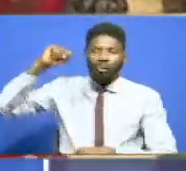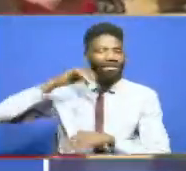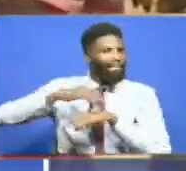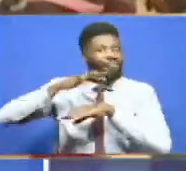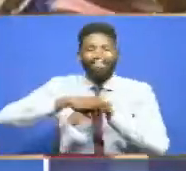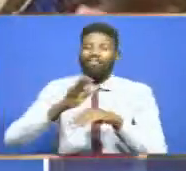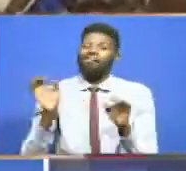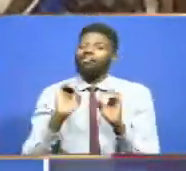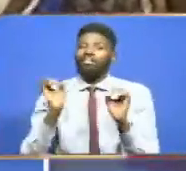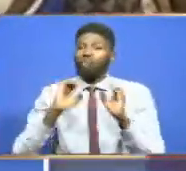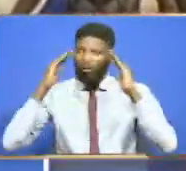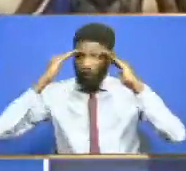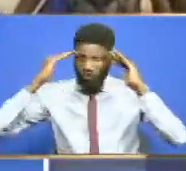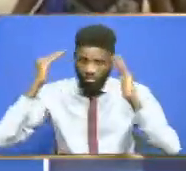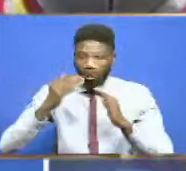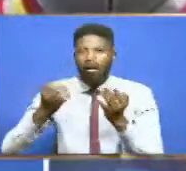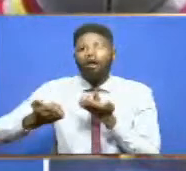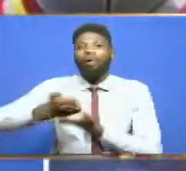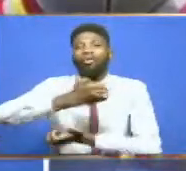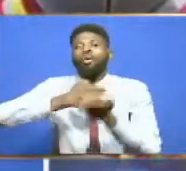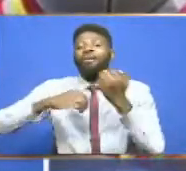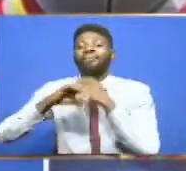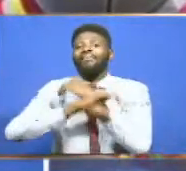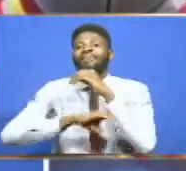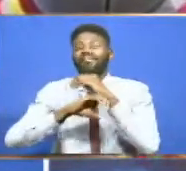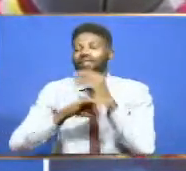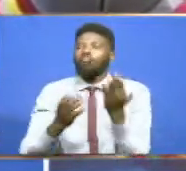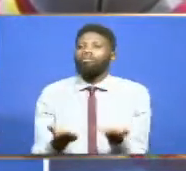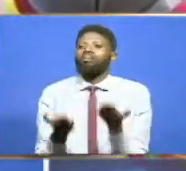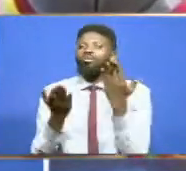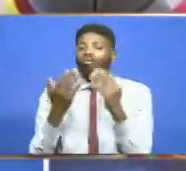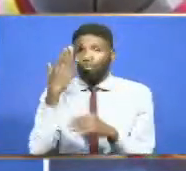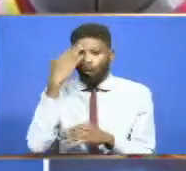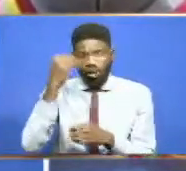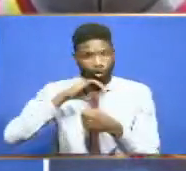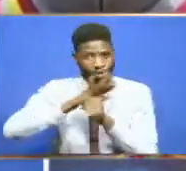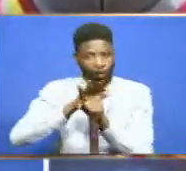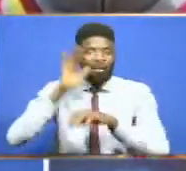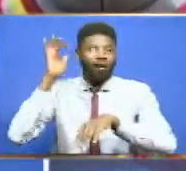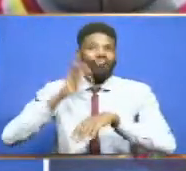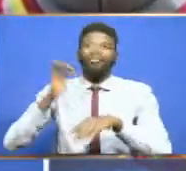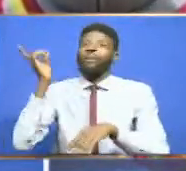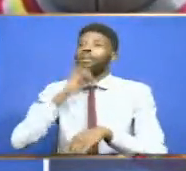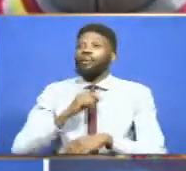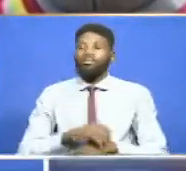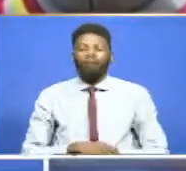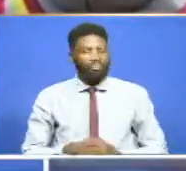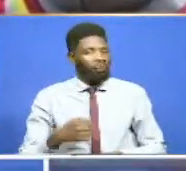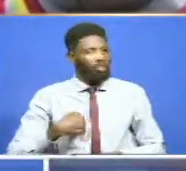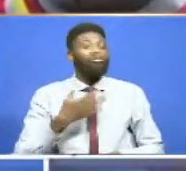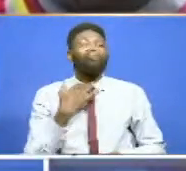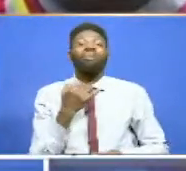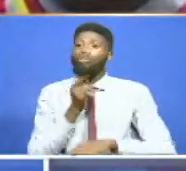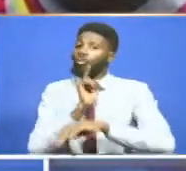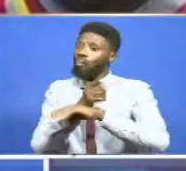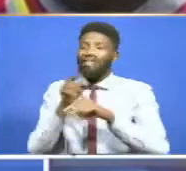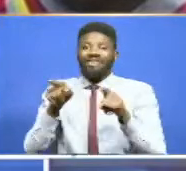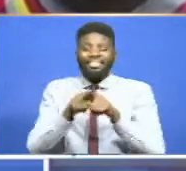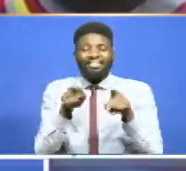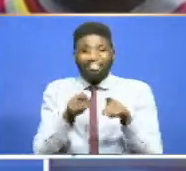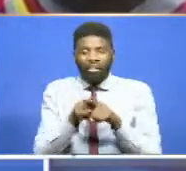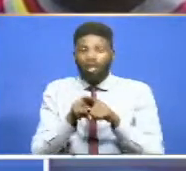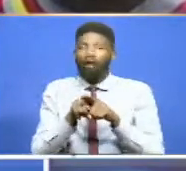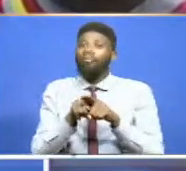ambao umeathiriwa na janga la COVID-19. Ningewaonya kama mkuu wa dini ya kwamba